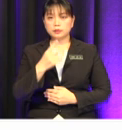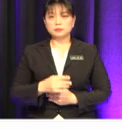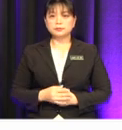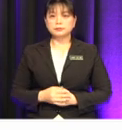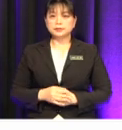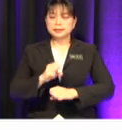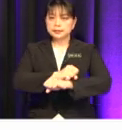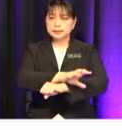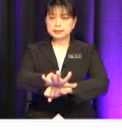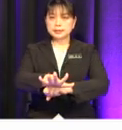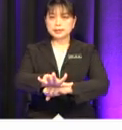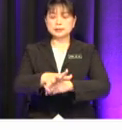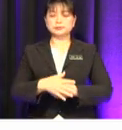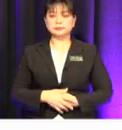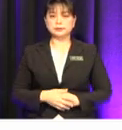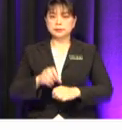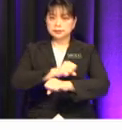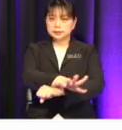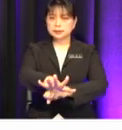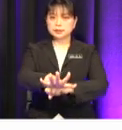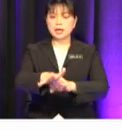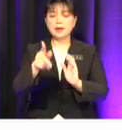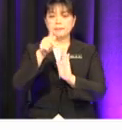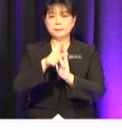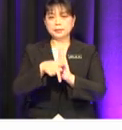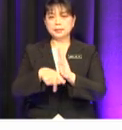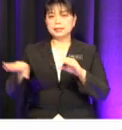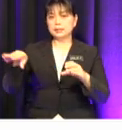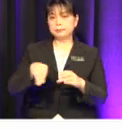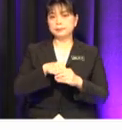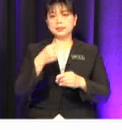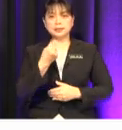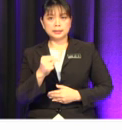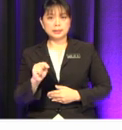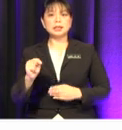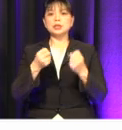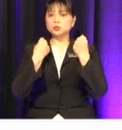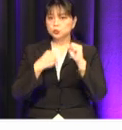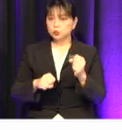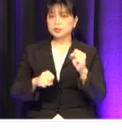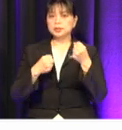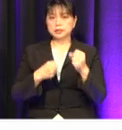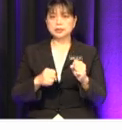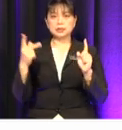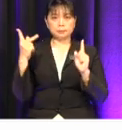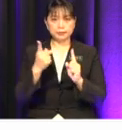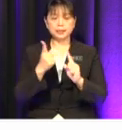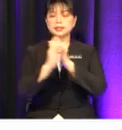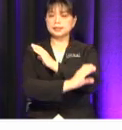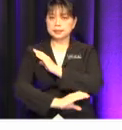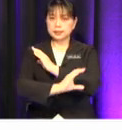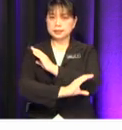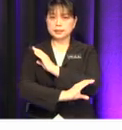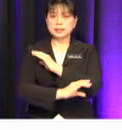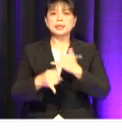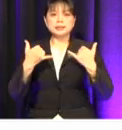kesan Oke kesan penglibatan sukat ini kepada negara Oke ini yang paling penting oke sekarang